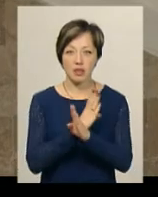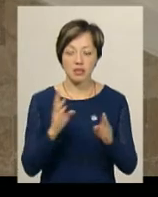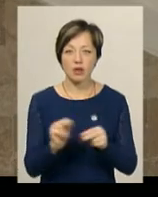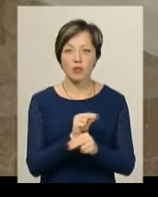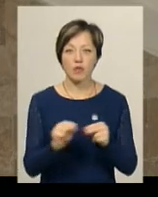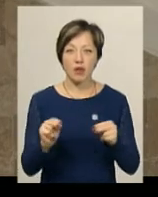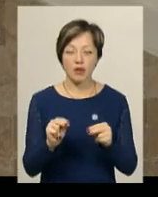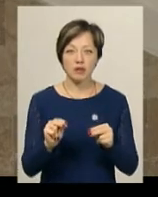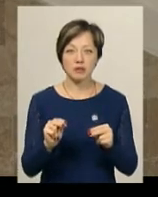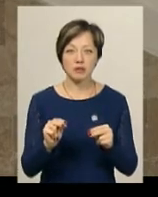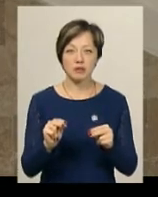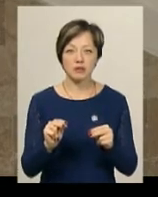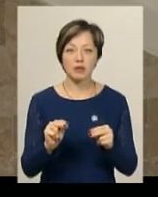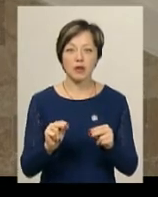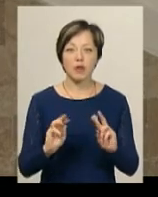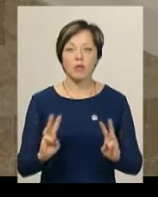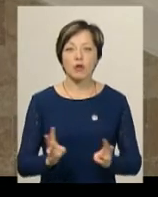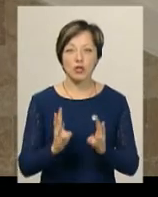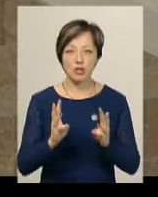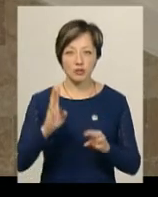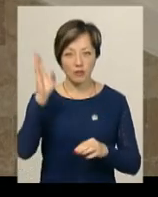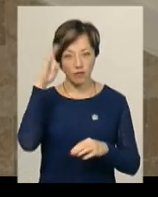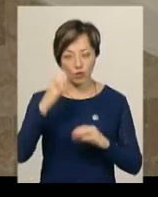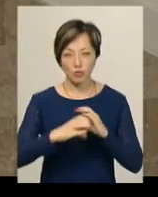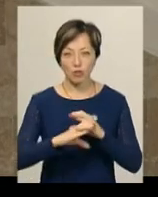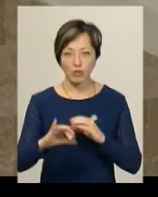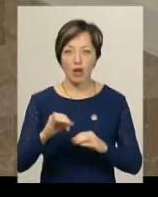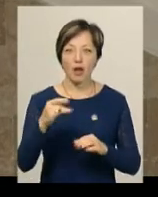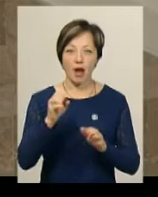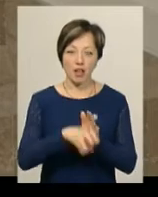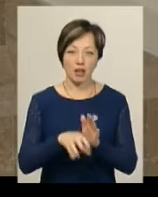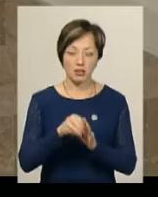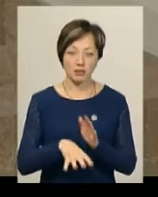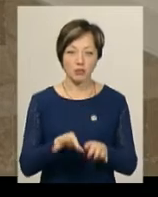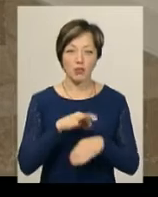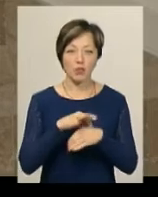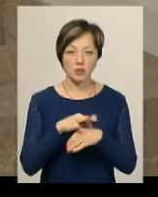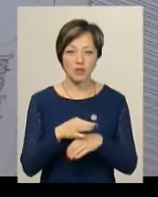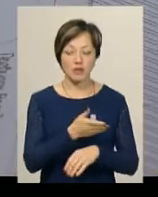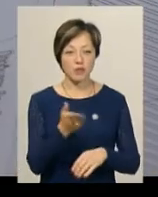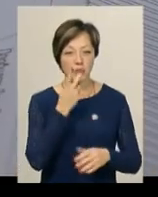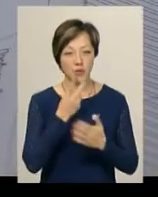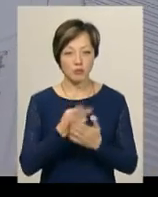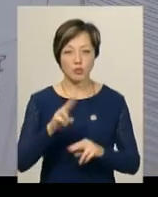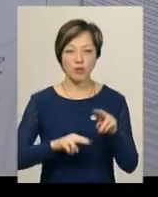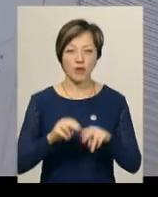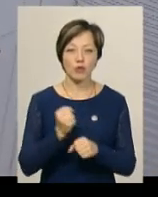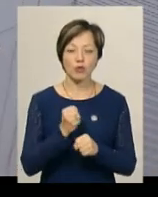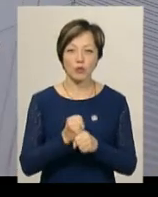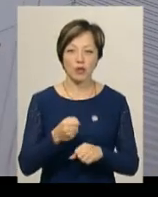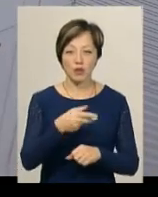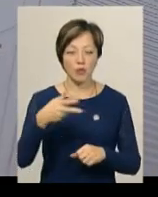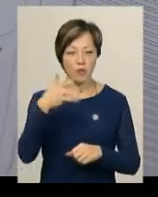лікувальних газів, пожежних водопроводів, водопроводу і каналізації. Проводяться, як ви бачили, будівельні роботи на